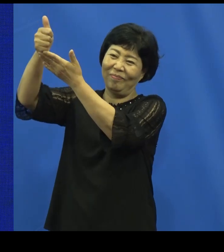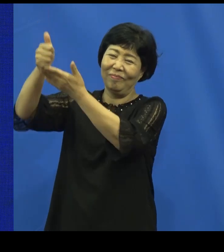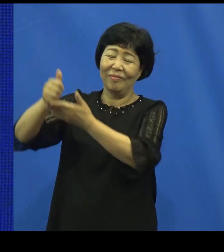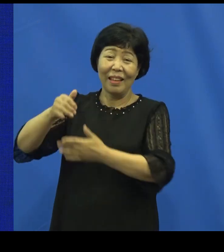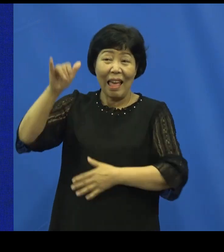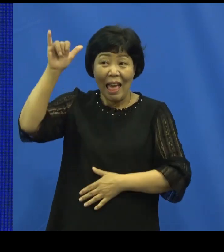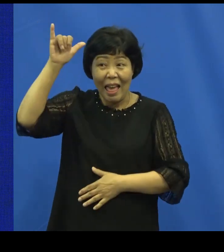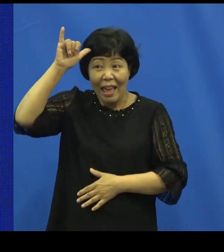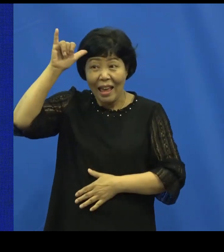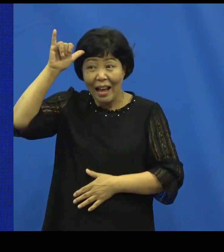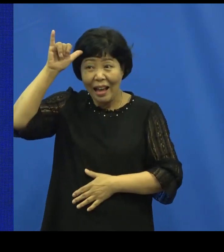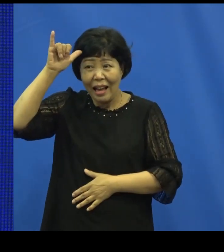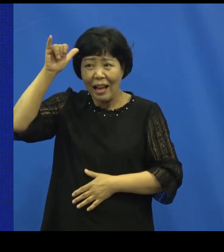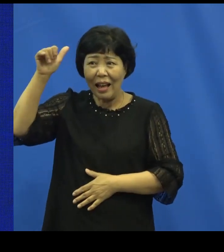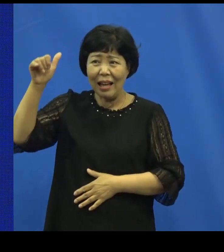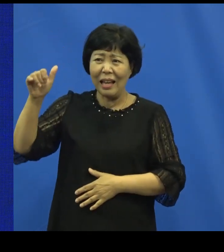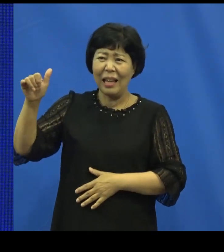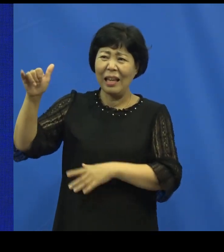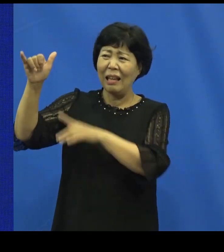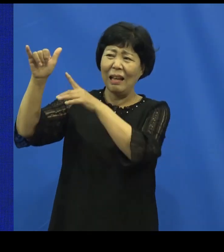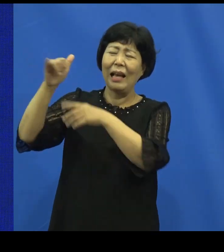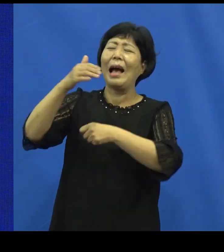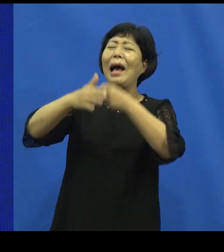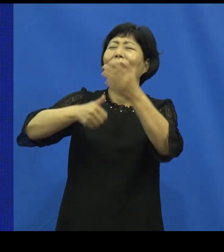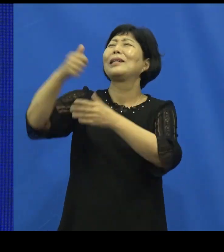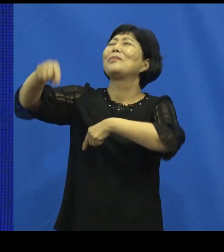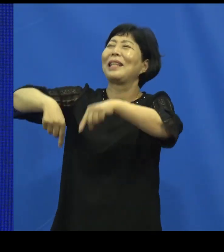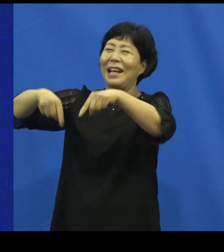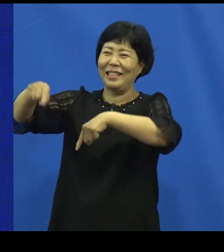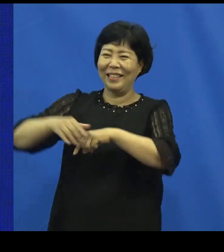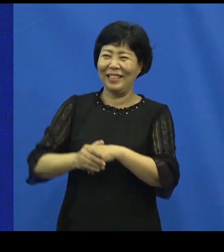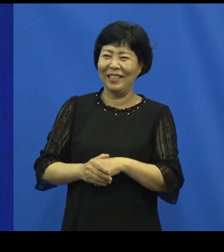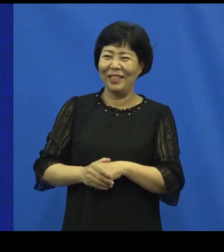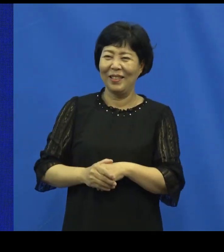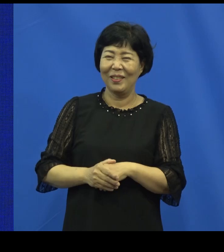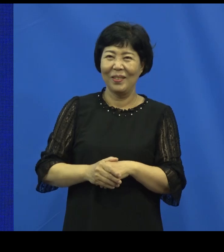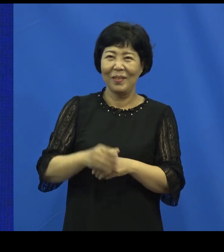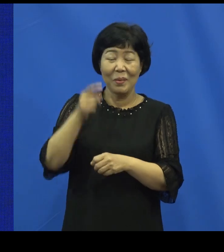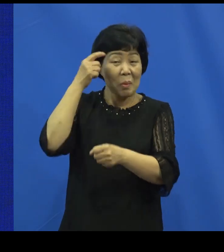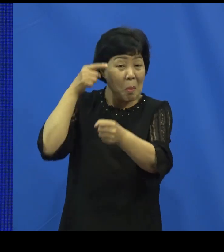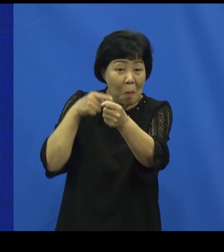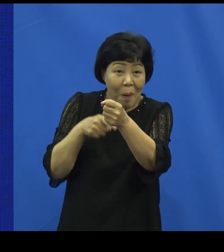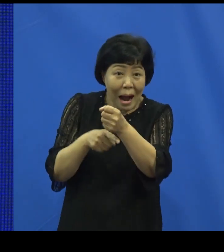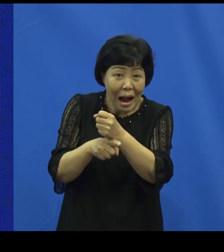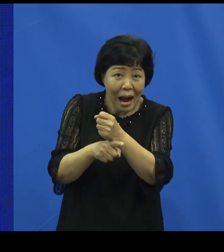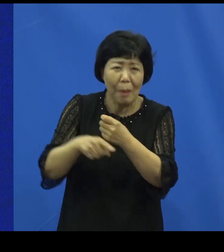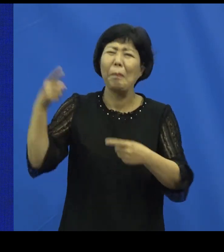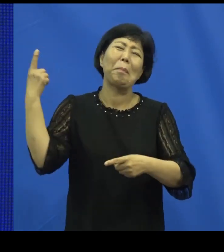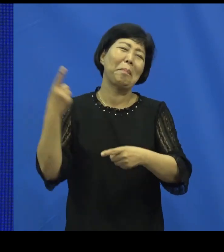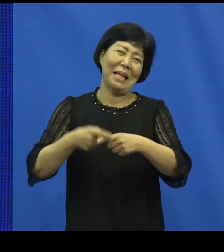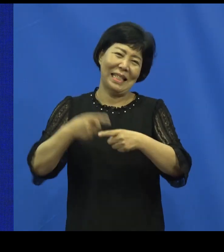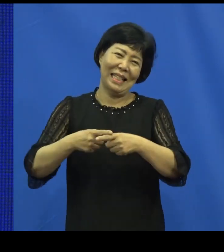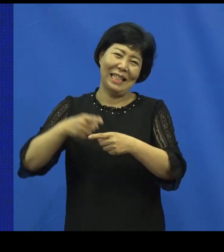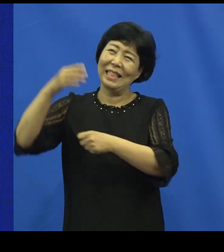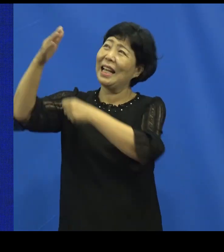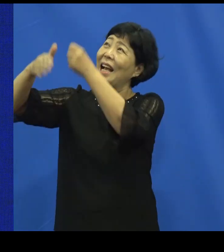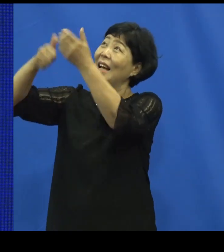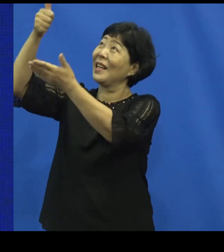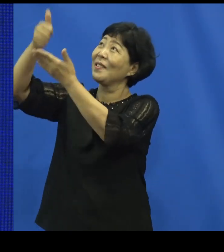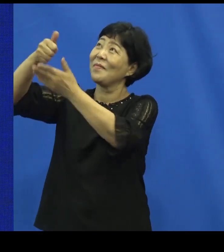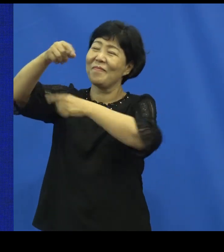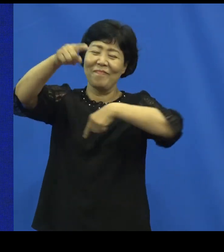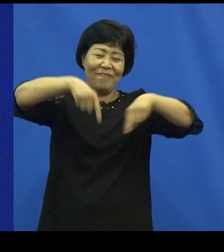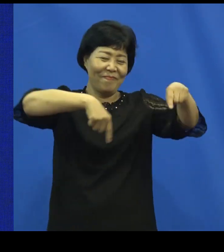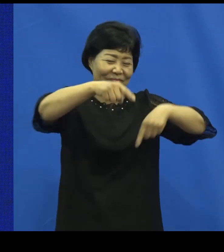AI도 하나님의 통치 안에 있겠죠. 그죠? 이 과학 기술 문명도 하나님의 통치 속에 있는 거예요. 하나님이 다스리고